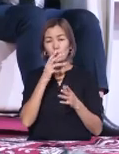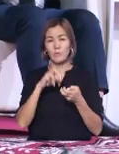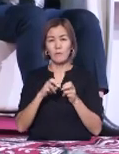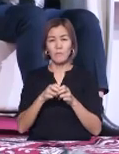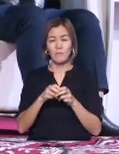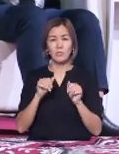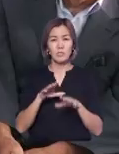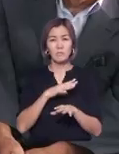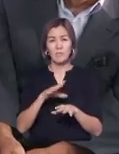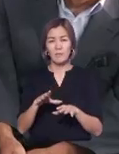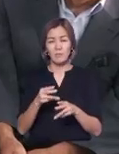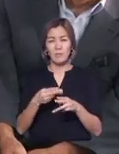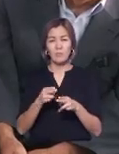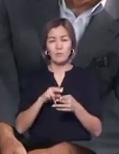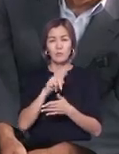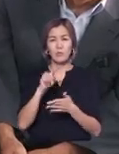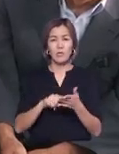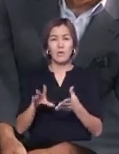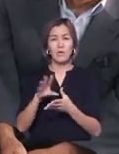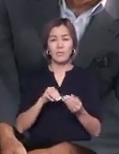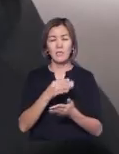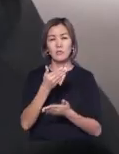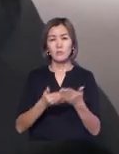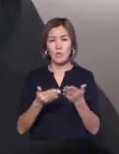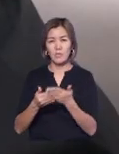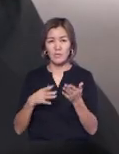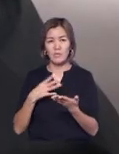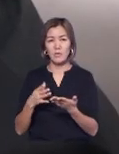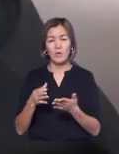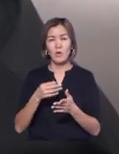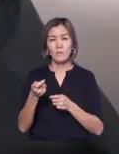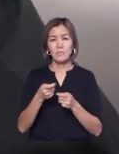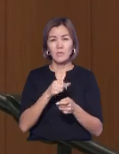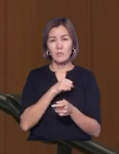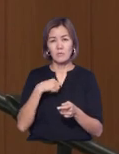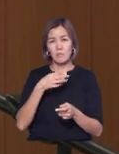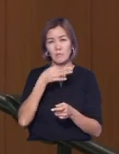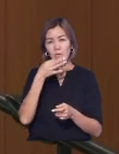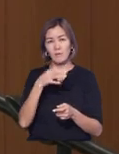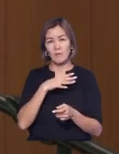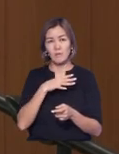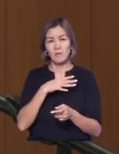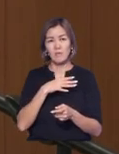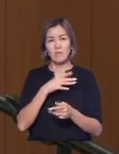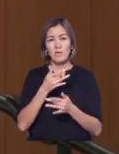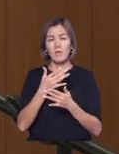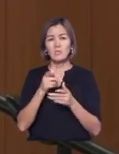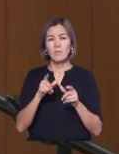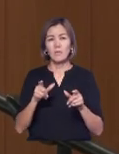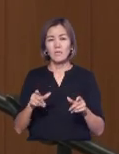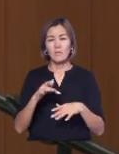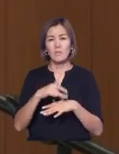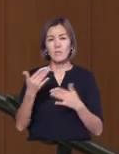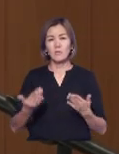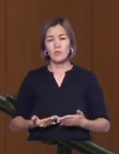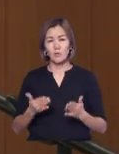шешім таппай отыр. Бұл сұрақты тұрғындар тағы қаузады. Облыс әкімі өзі жауап берді. Қаншама адам этаж үйде